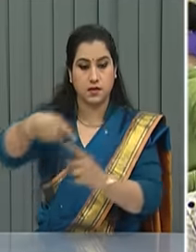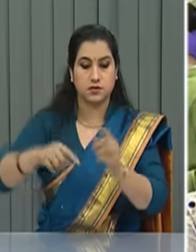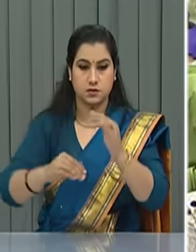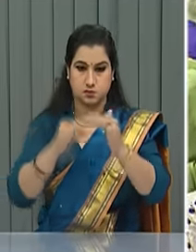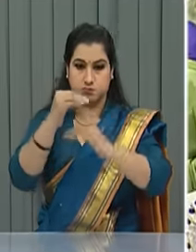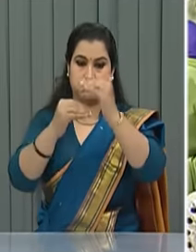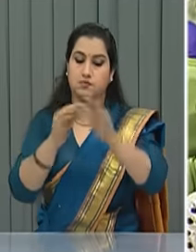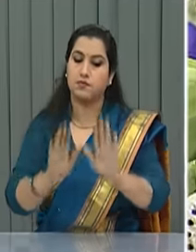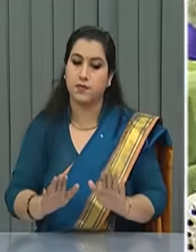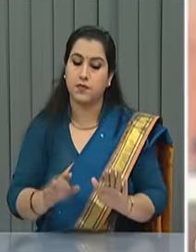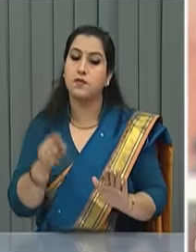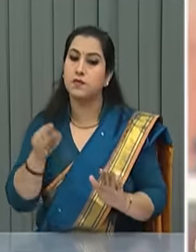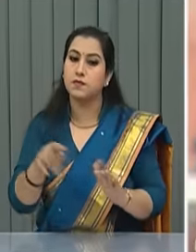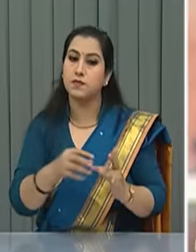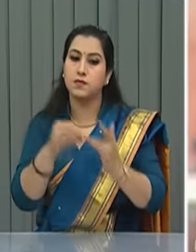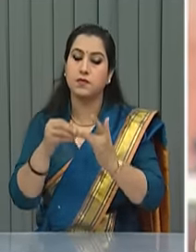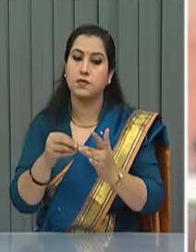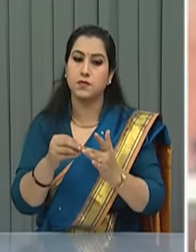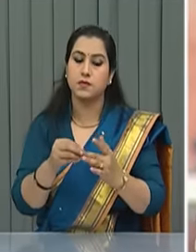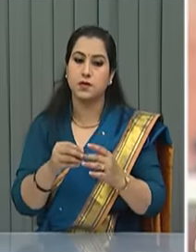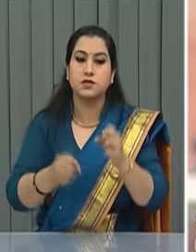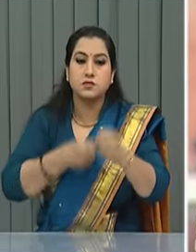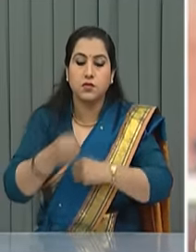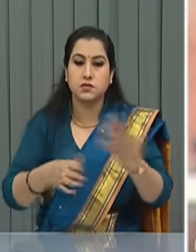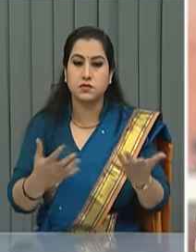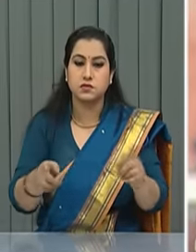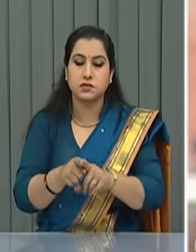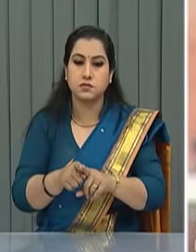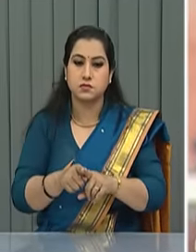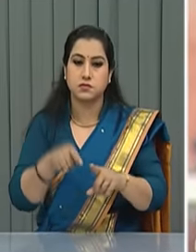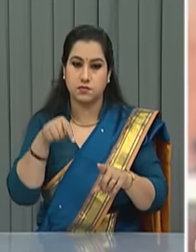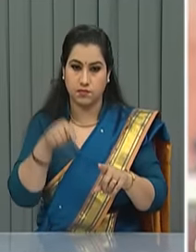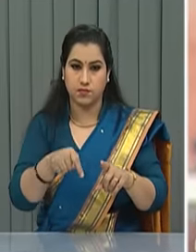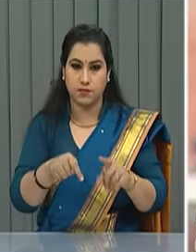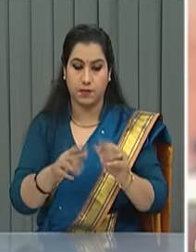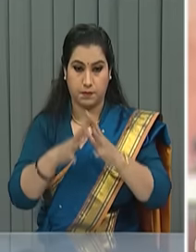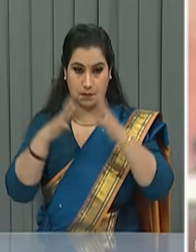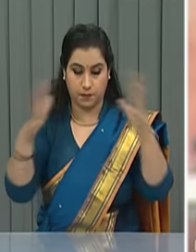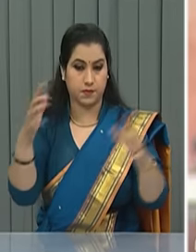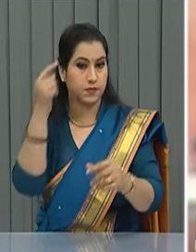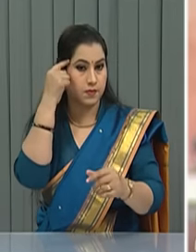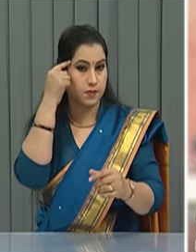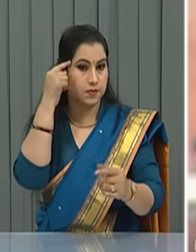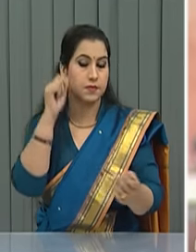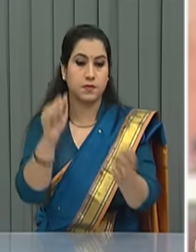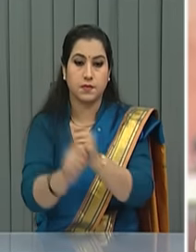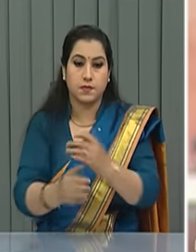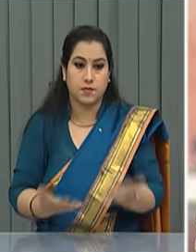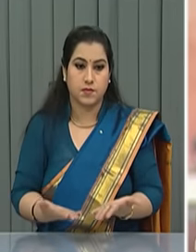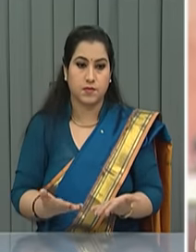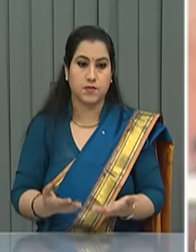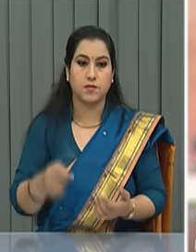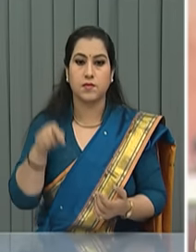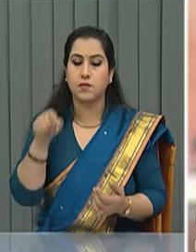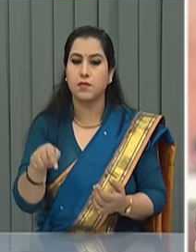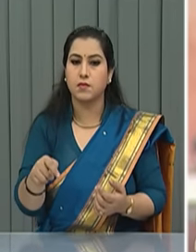हैं, वो मेजरली रफ स्पोर्ट्स हैं जी। इससे जो सबसे बड़ा सोच में बदलाव है वो ये है कि ऐसा